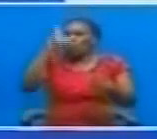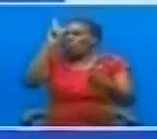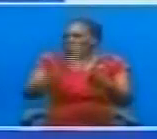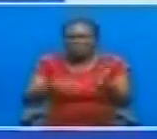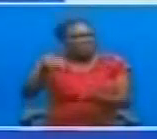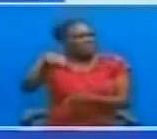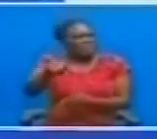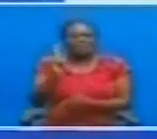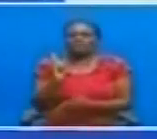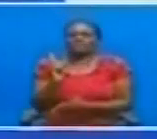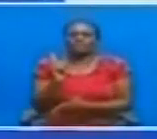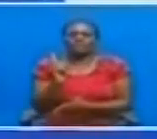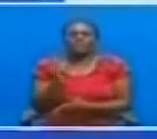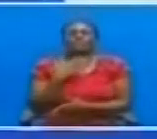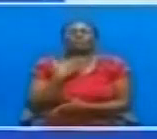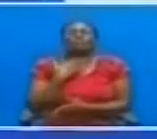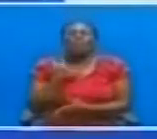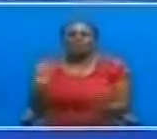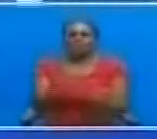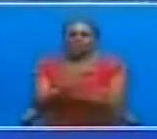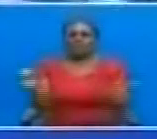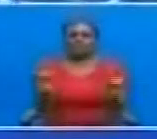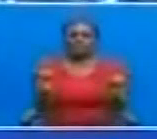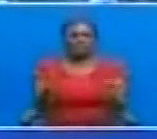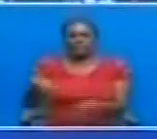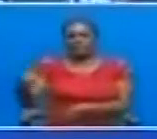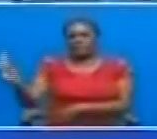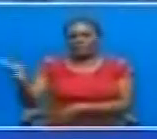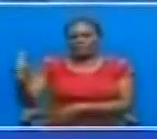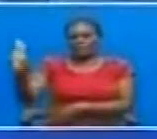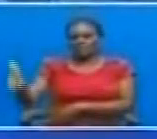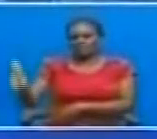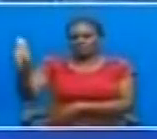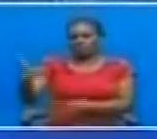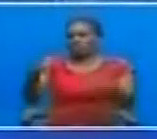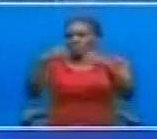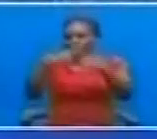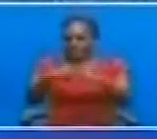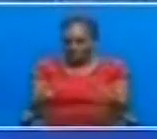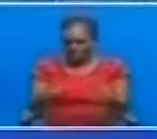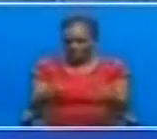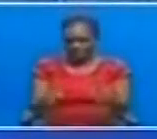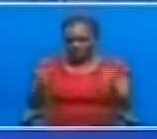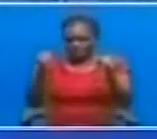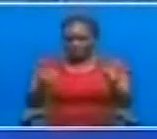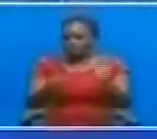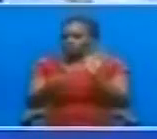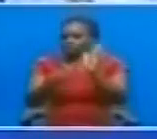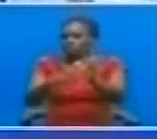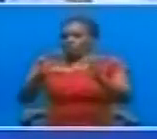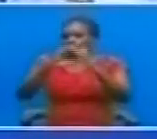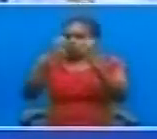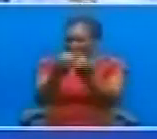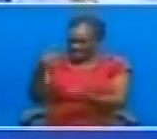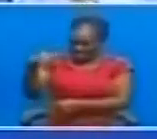which they themselves do not accept. Rais Uhuru Kenyatta hata hivyo alijizatiti kuudhihirisha ulimwengu